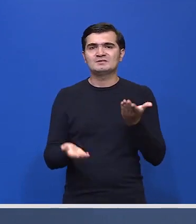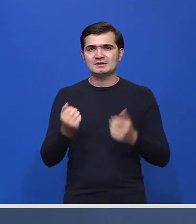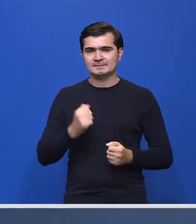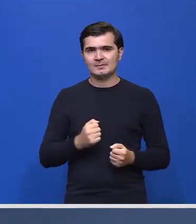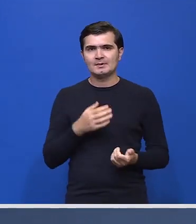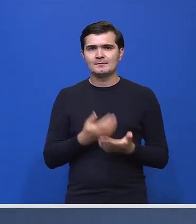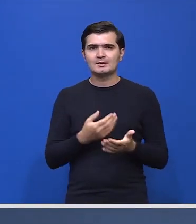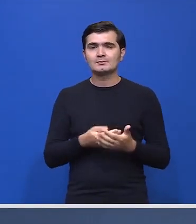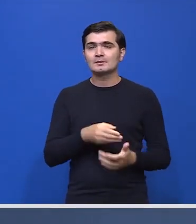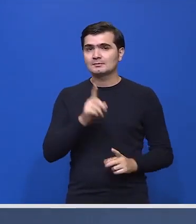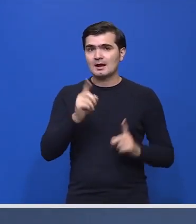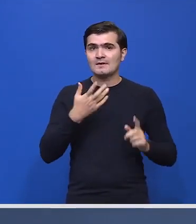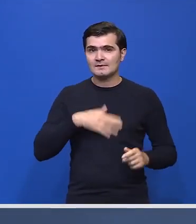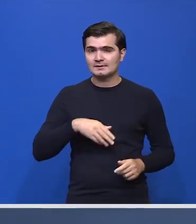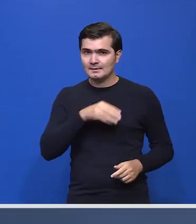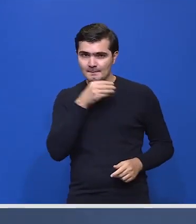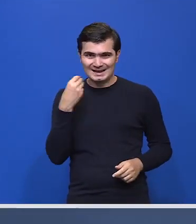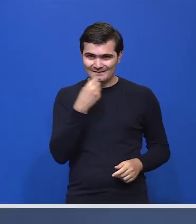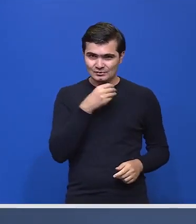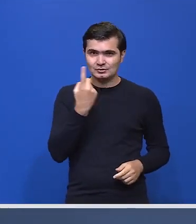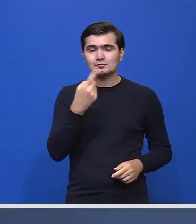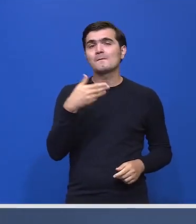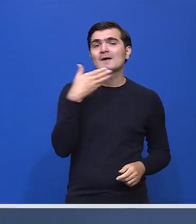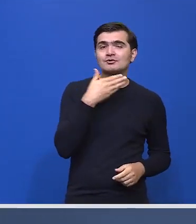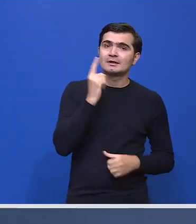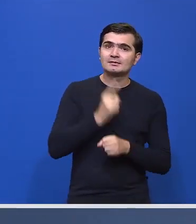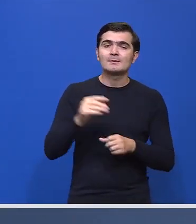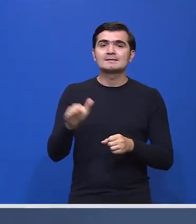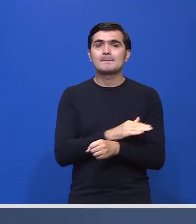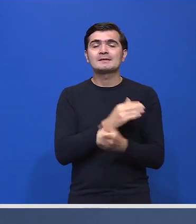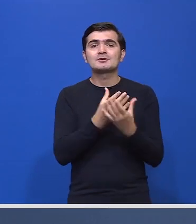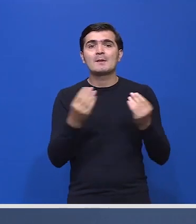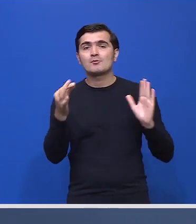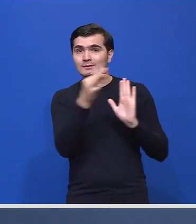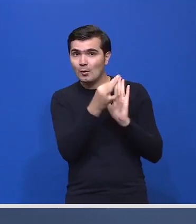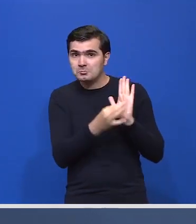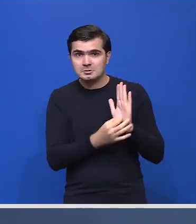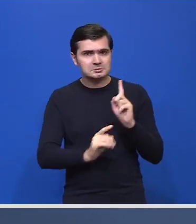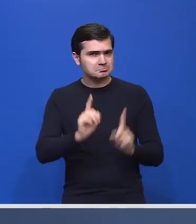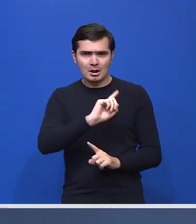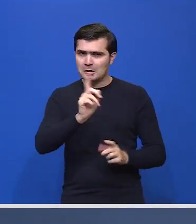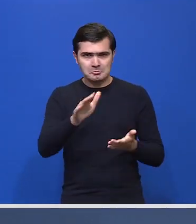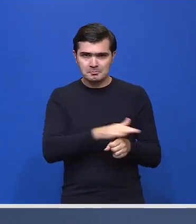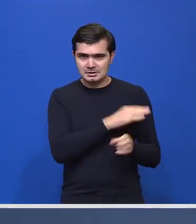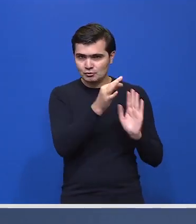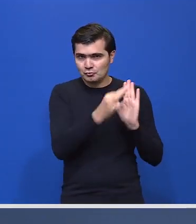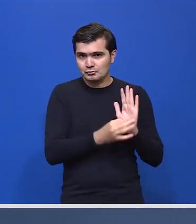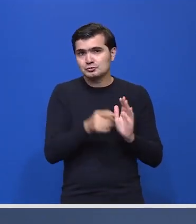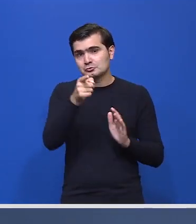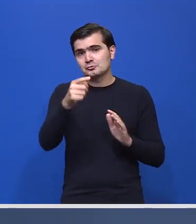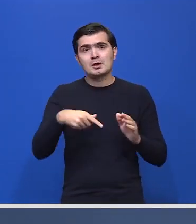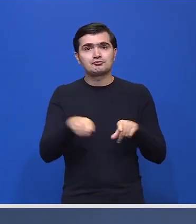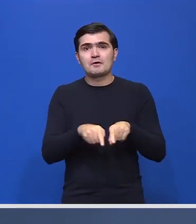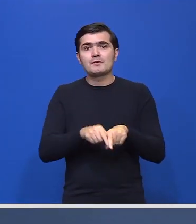Pentru a beneficia de o anumită facilitate, trebuie să îndeplinești o serie de condiții. Dacă nu le îndeplinești, ești o companie